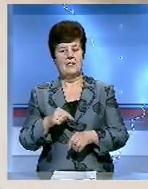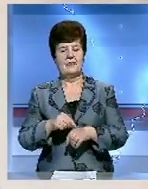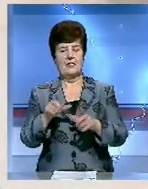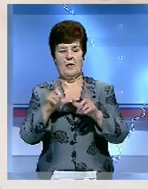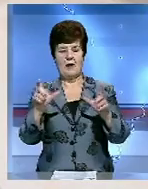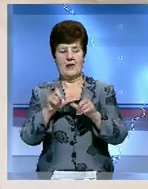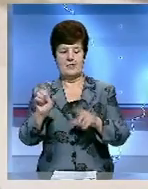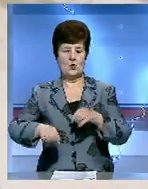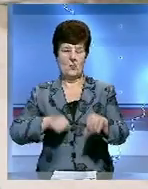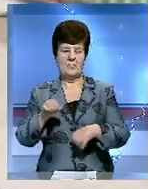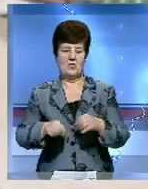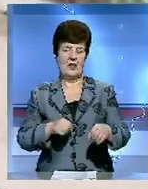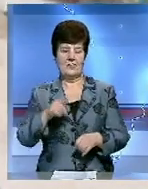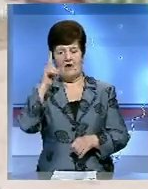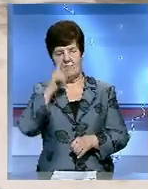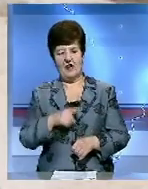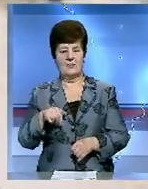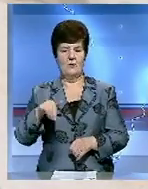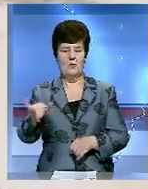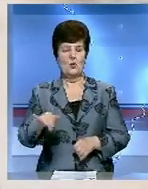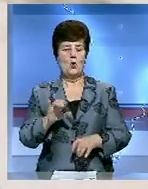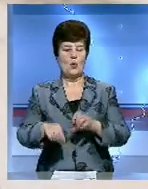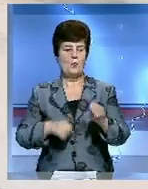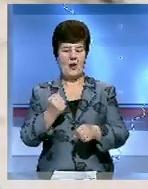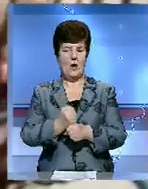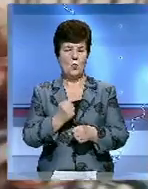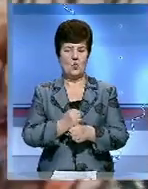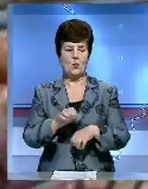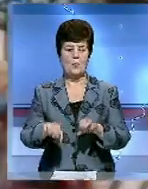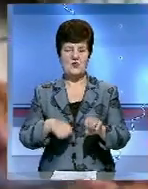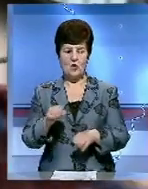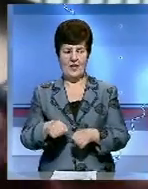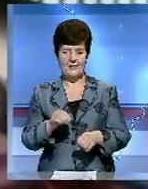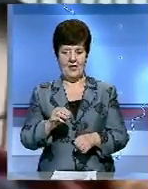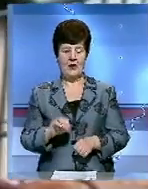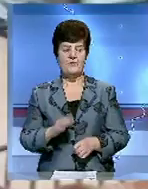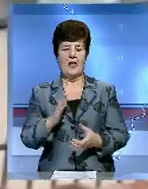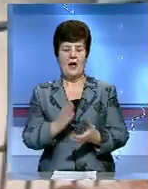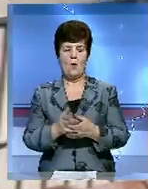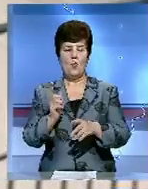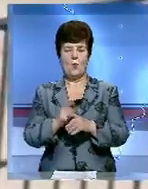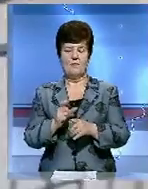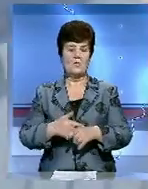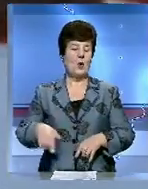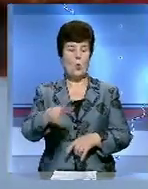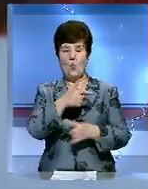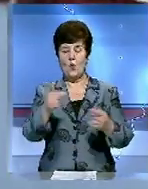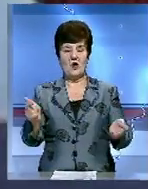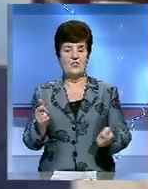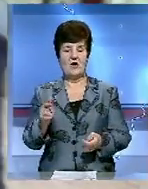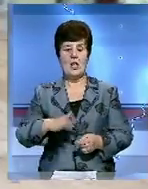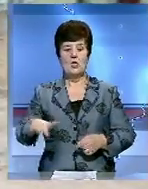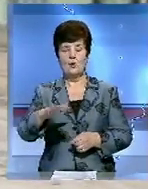bicicletă, la fratele cu bicicletă, la lucru cu bicicletă. Au de spus un cuvânt în orice domeniu. Important este să fie